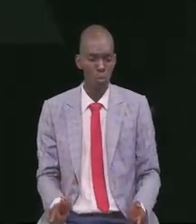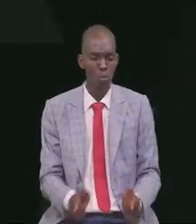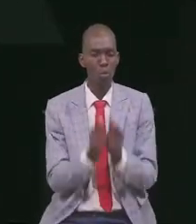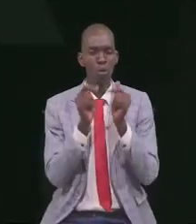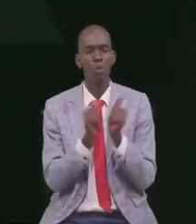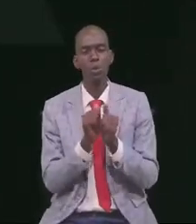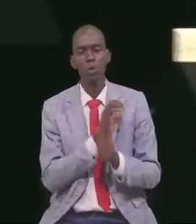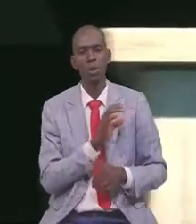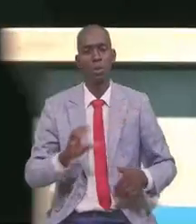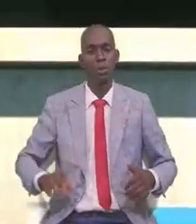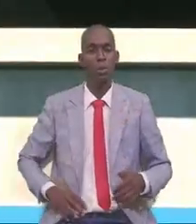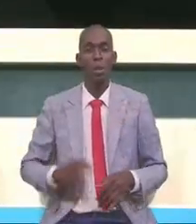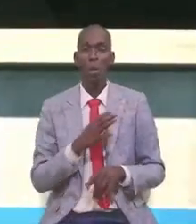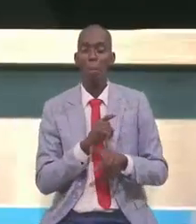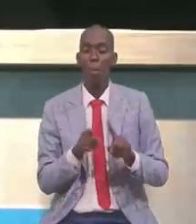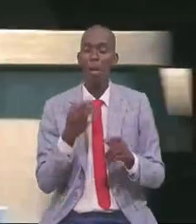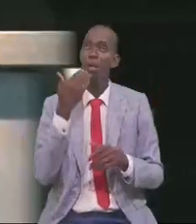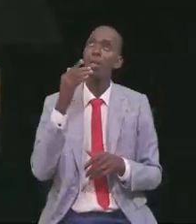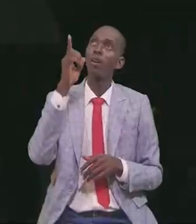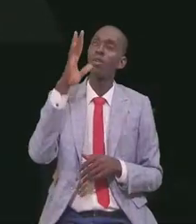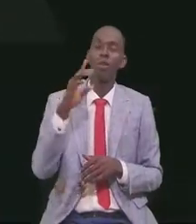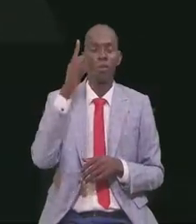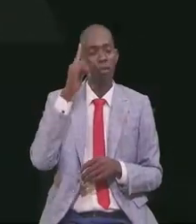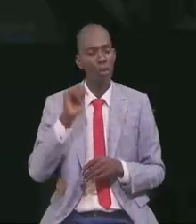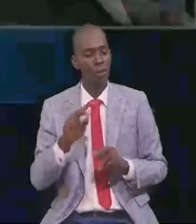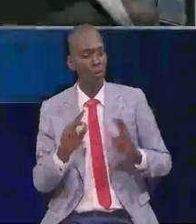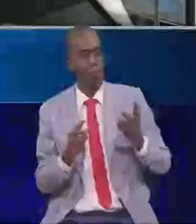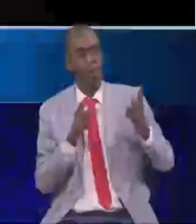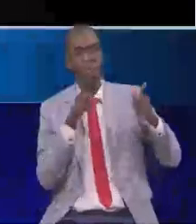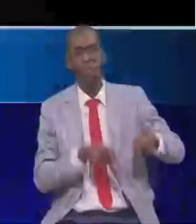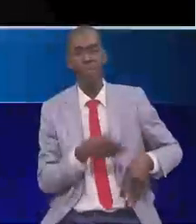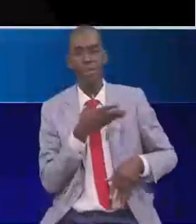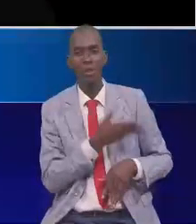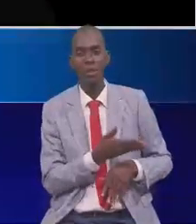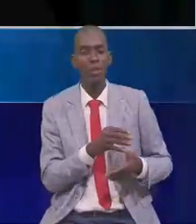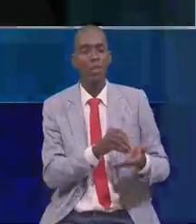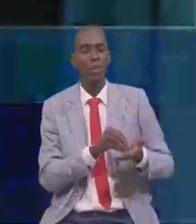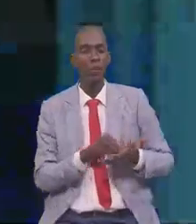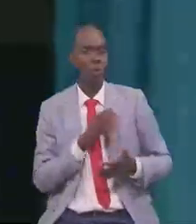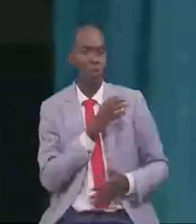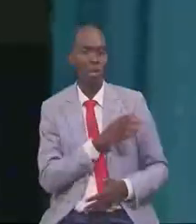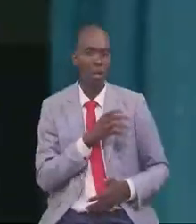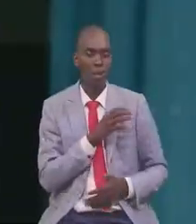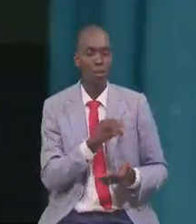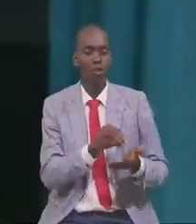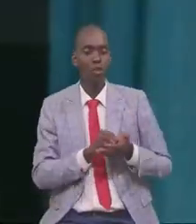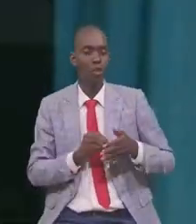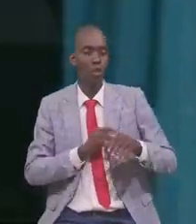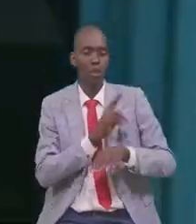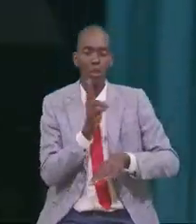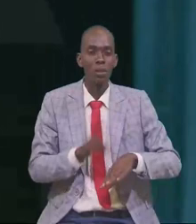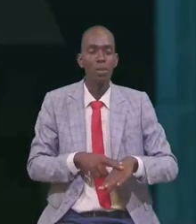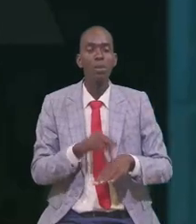Christ. Mais Dieu merci pour le troisième homme, son attribut à lui, sa nature à lui est